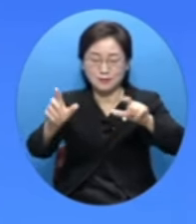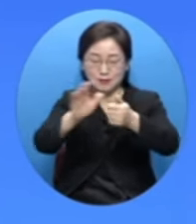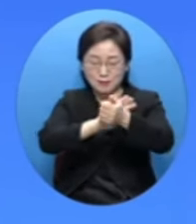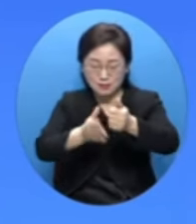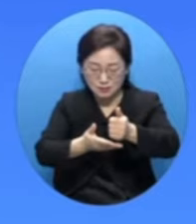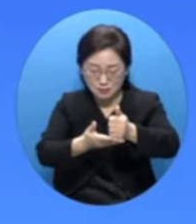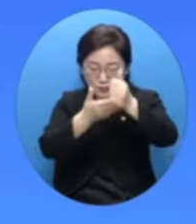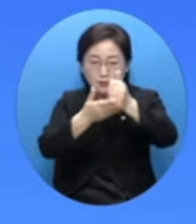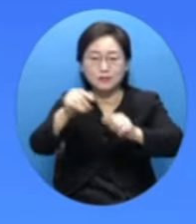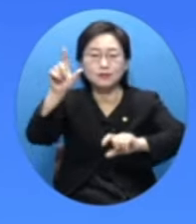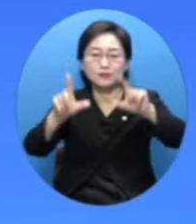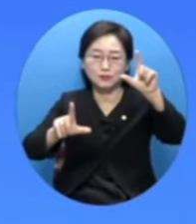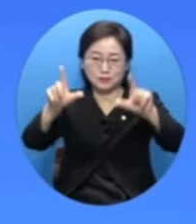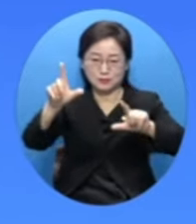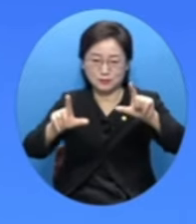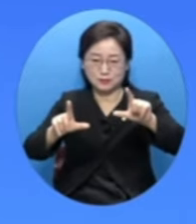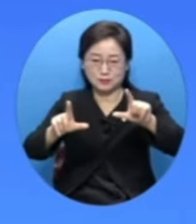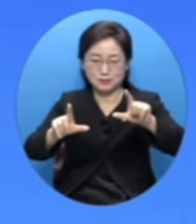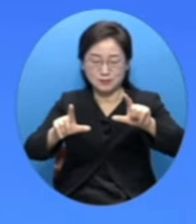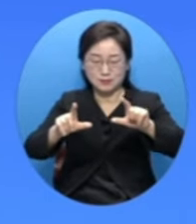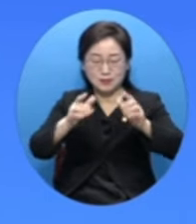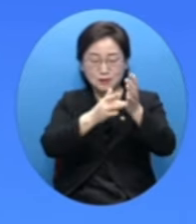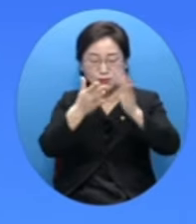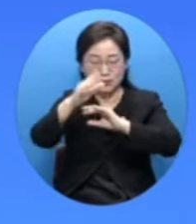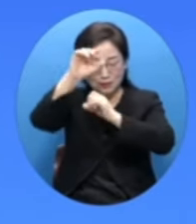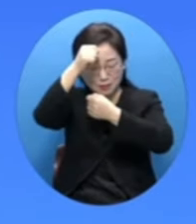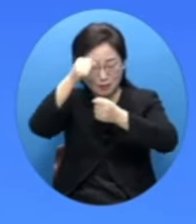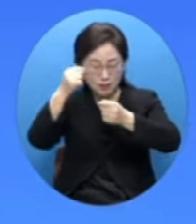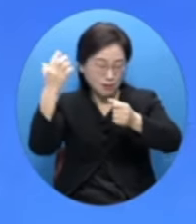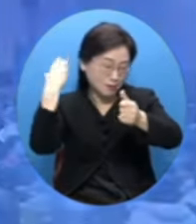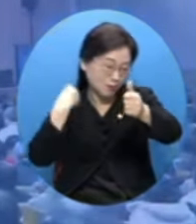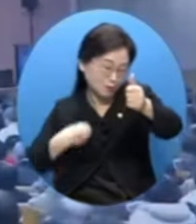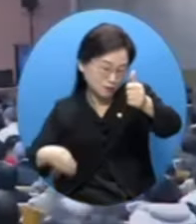모습으로 예수님의 발을 향유로 닦은 것입니다.